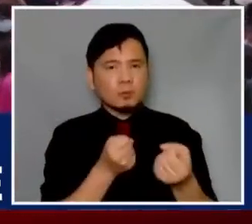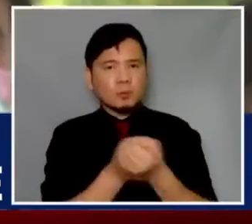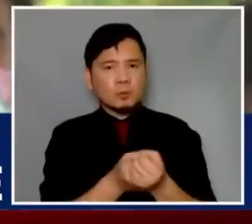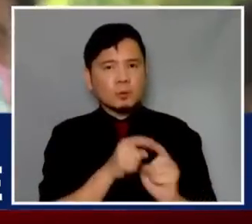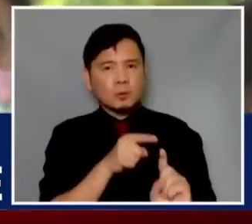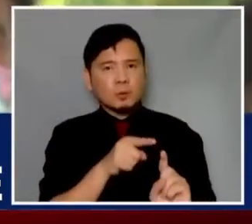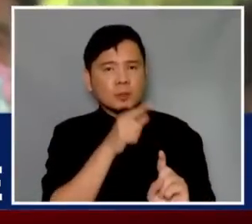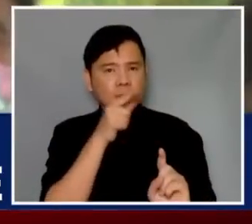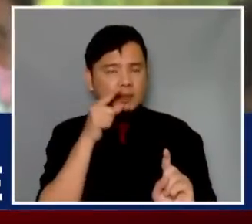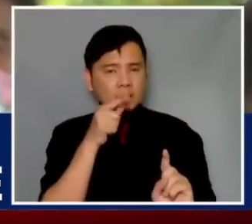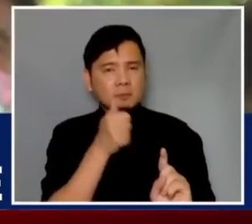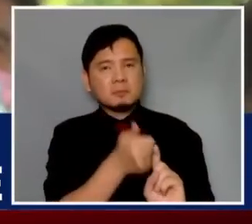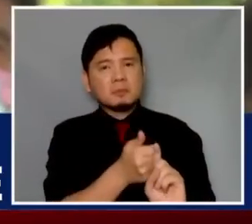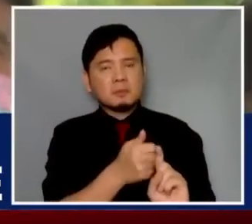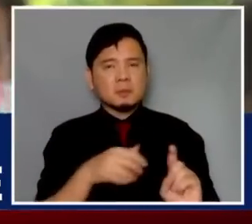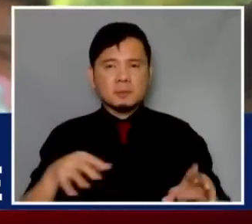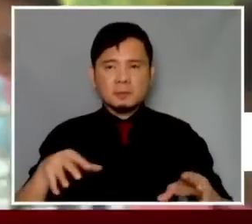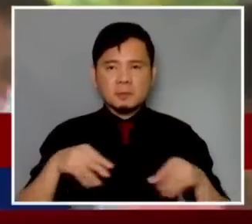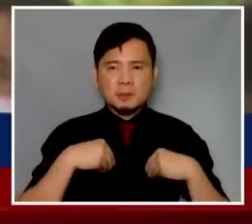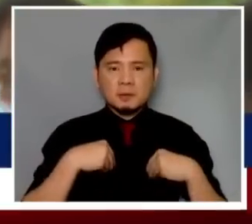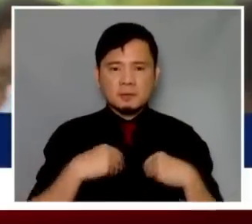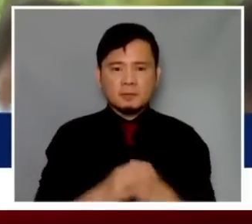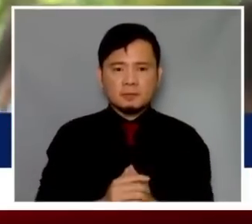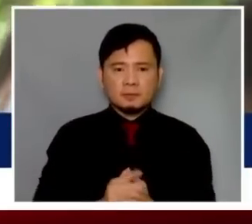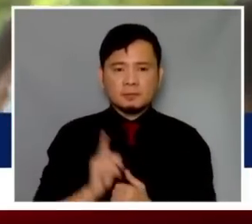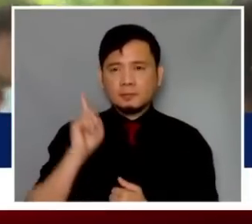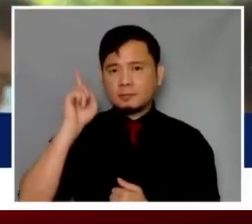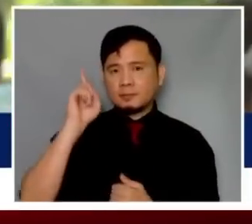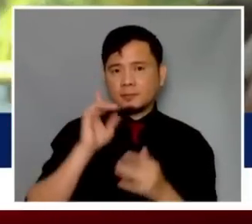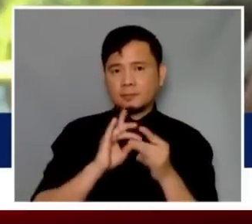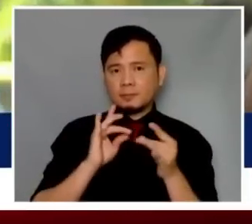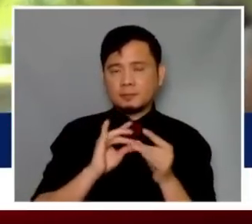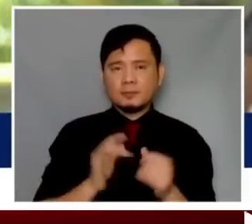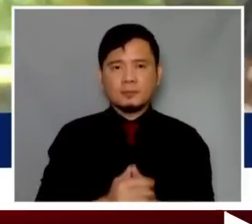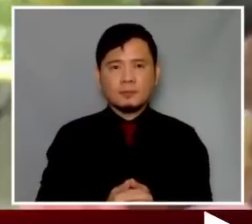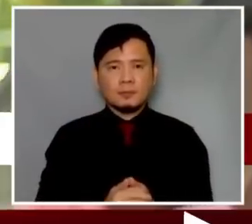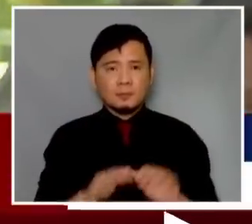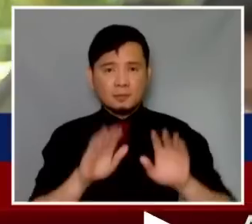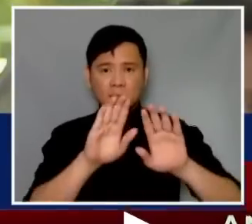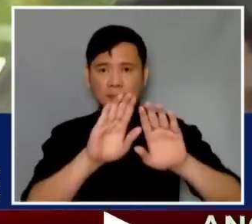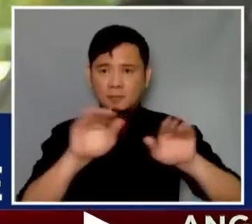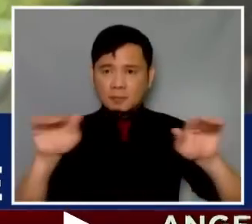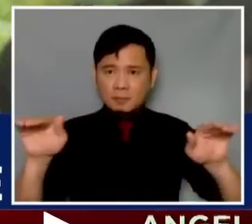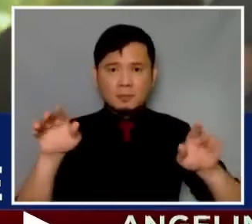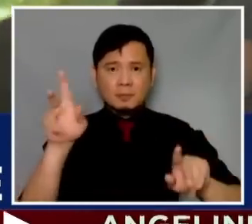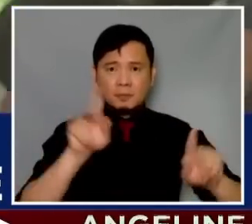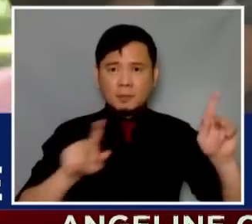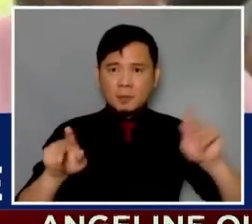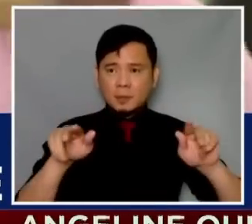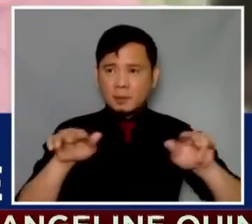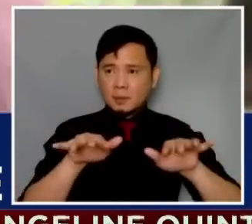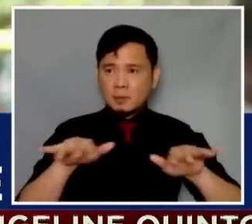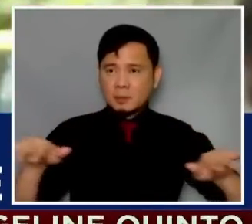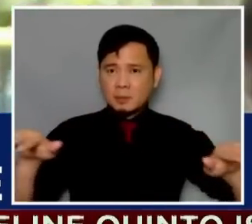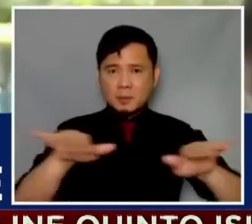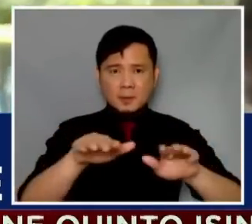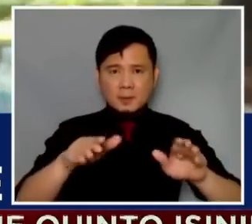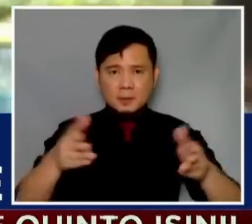Lenny. Manindigan tayo mga taga Bondoc Peninsula, mga taga rito sa bayan